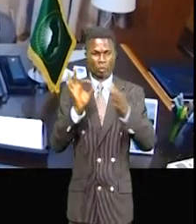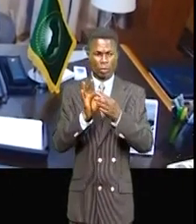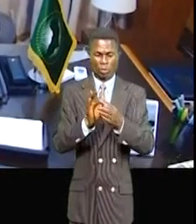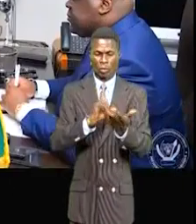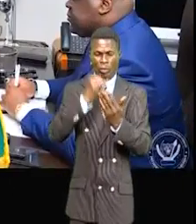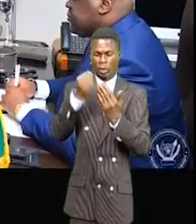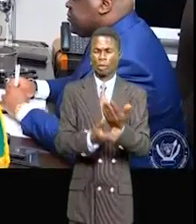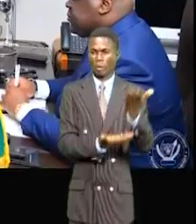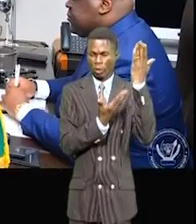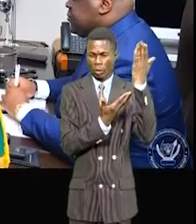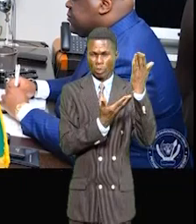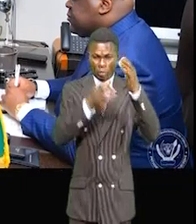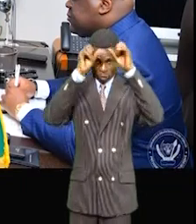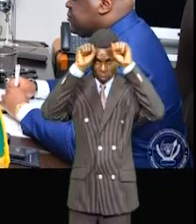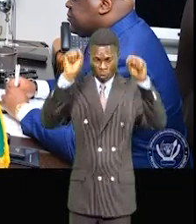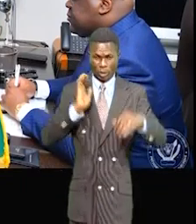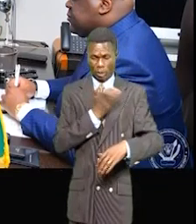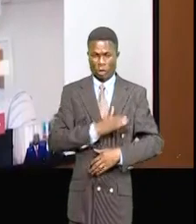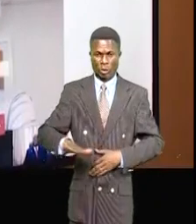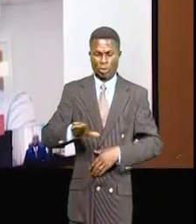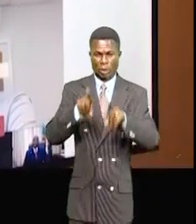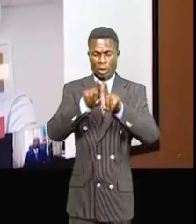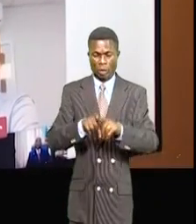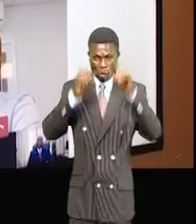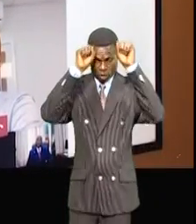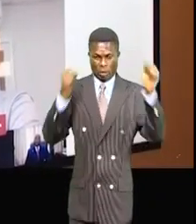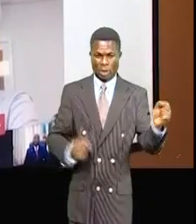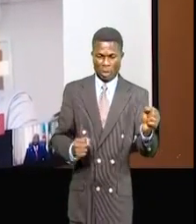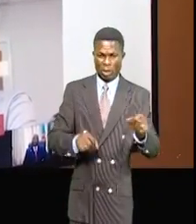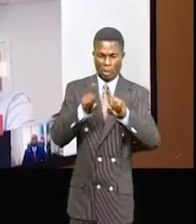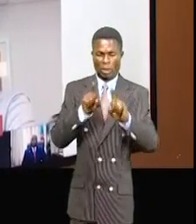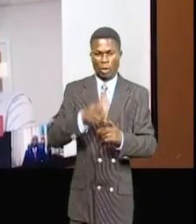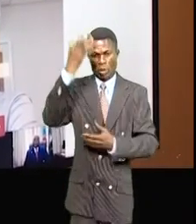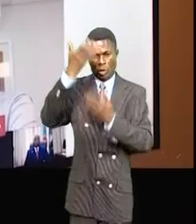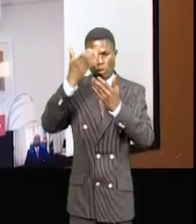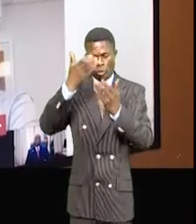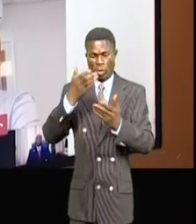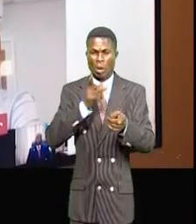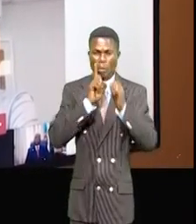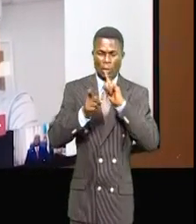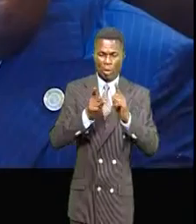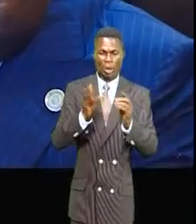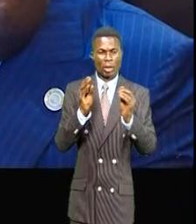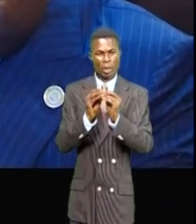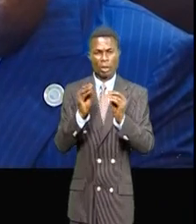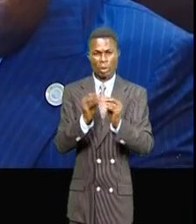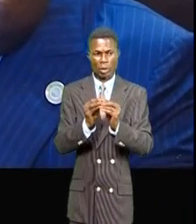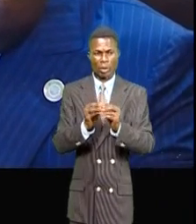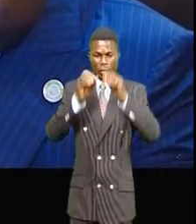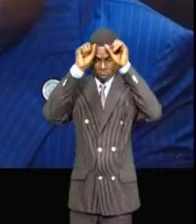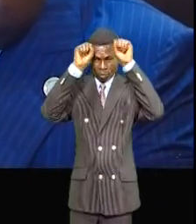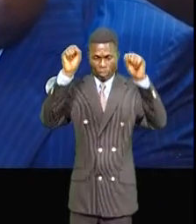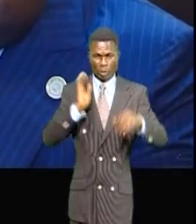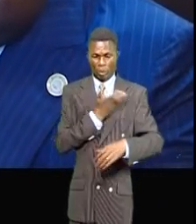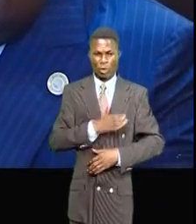chers aux chefs d'État de la RDC, de l'Angola et du Rwanda était évoqué au cours des entretiens que le président de